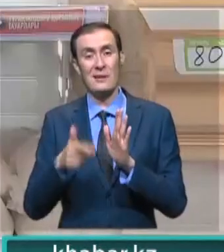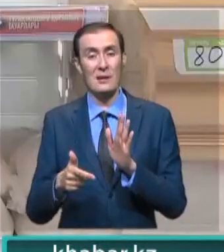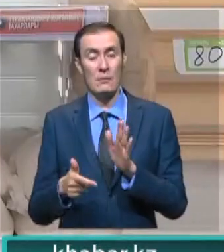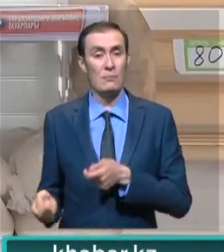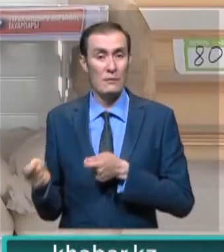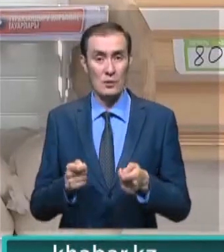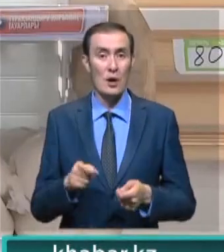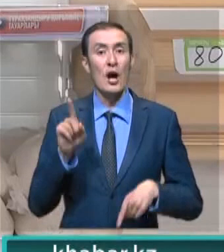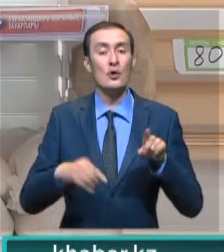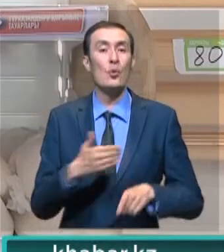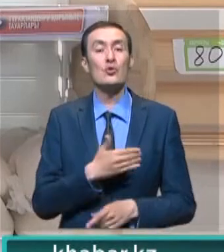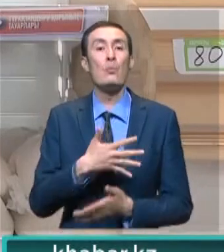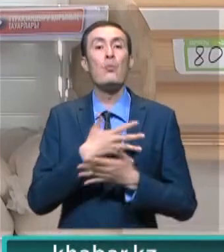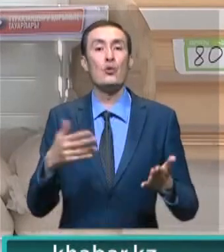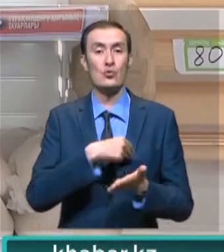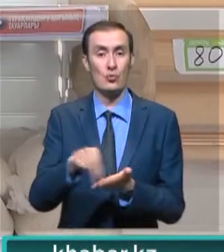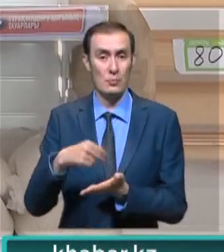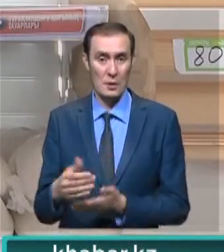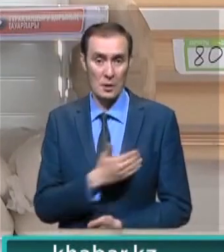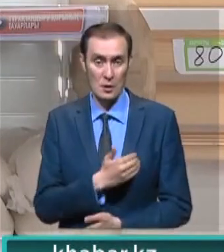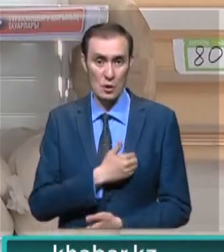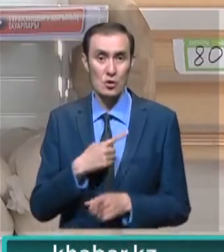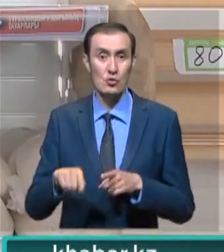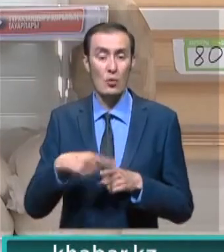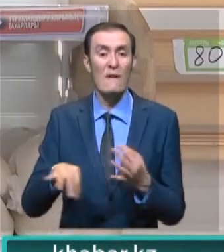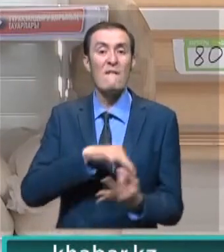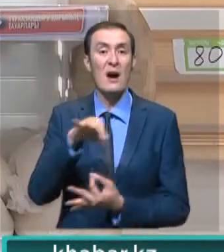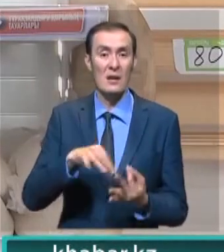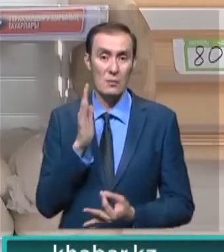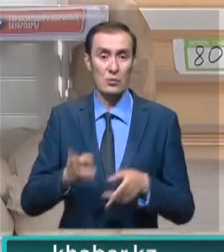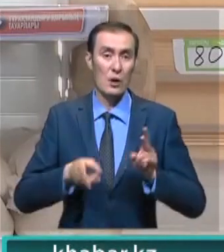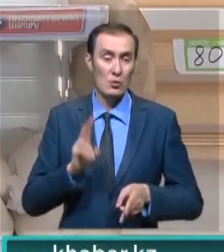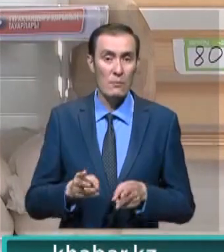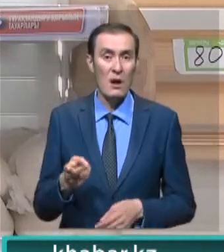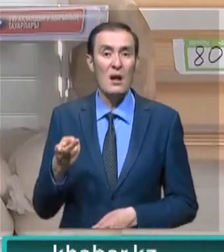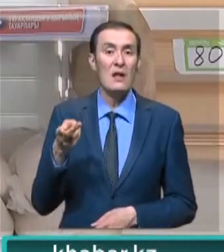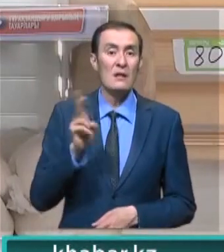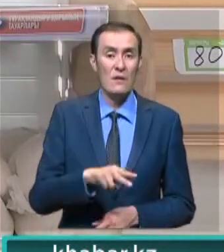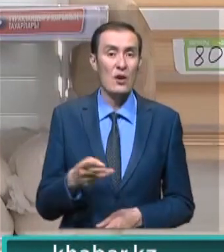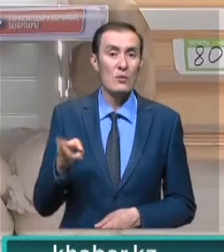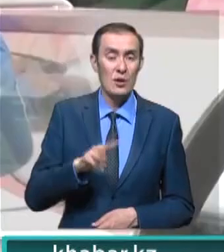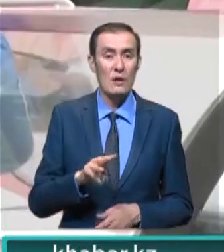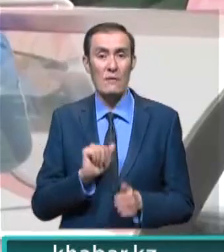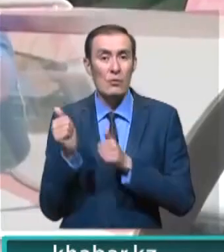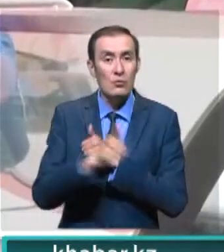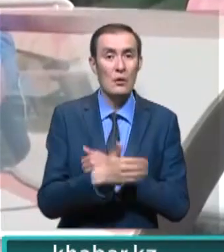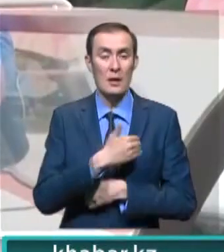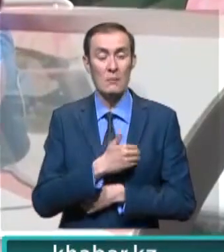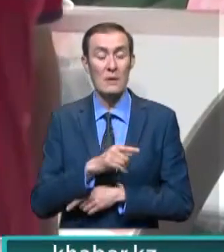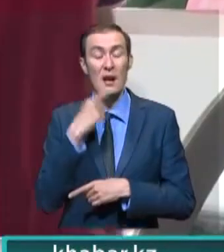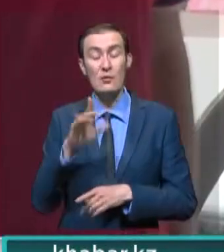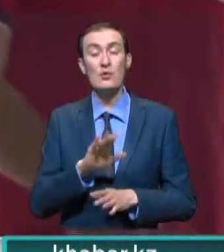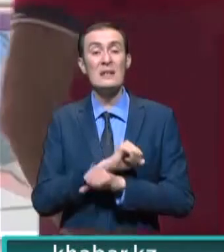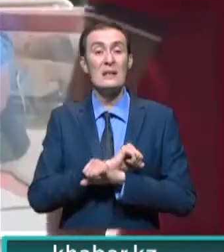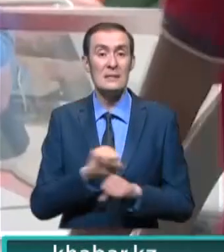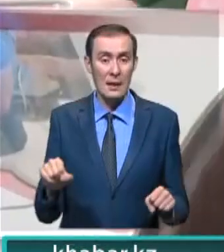Ну, некоторые хотят больше взять. Сейчас вот скоро варенье, они хотят по 3, по 4, в окружную приходят. Ну, конечно, говорим то, что